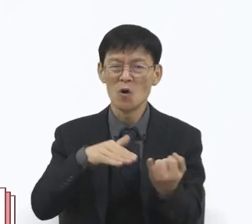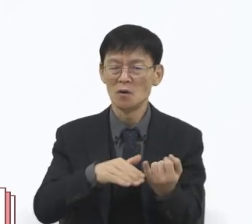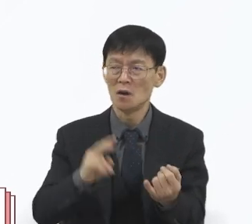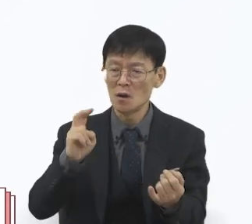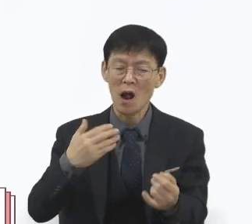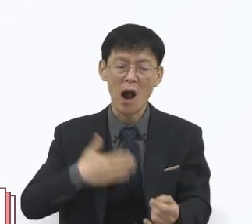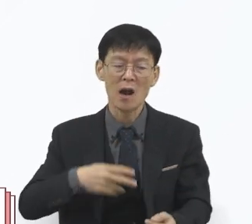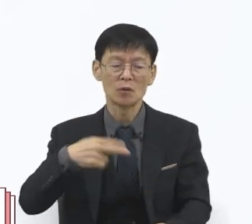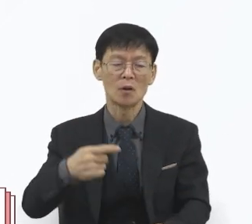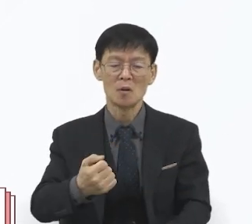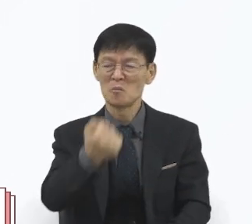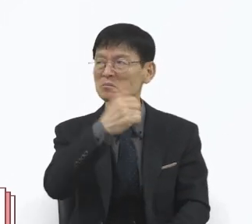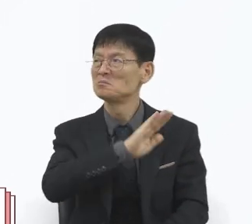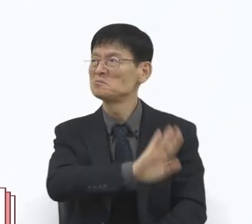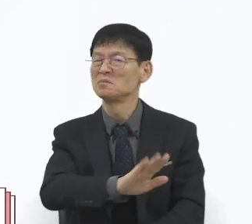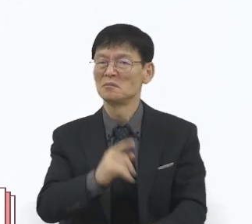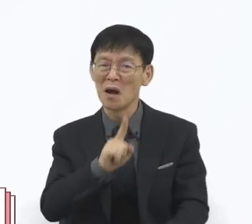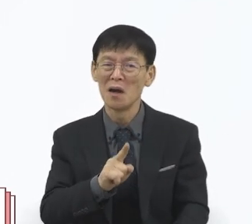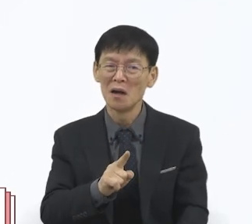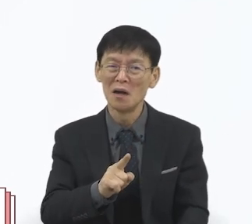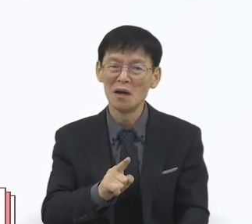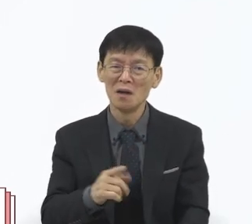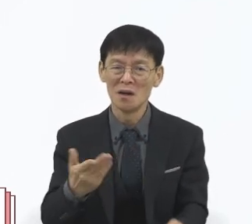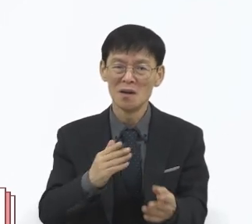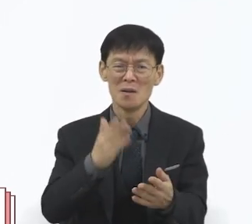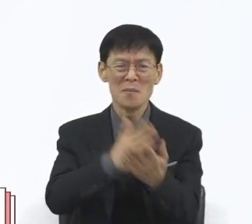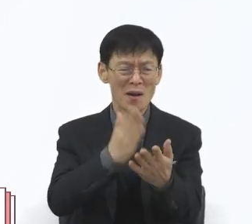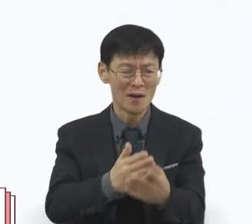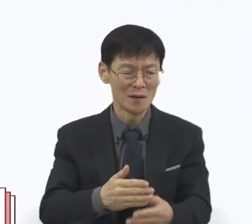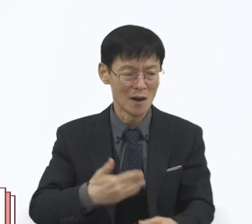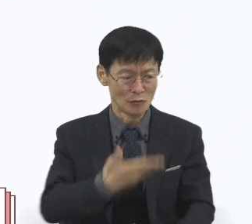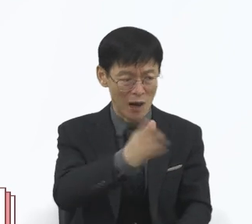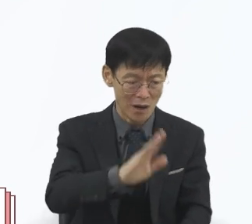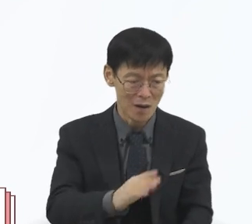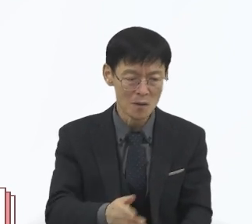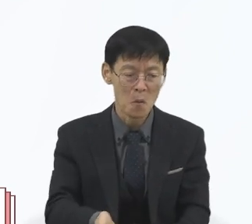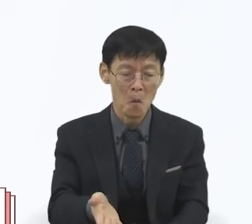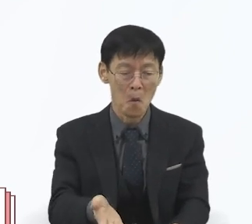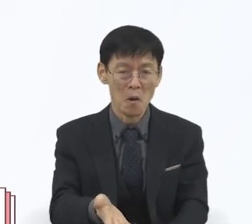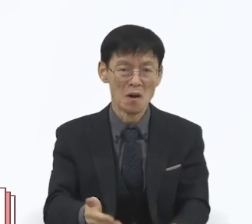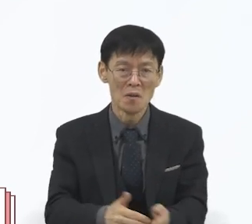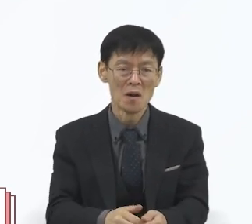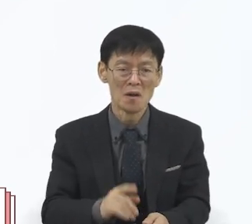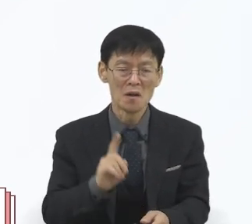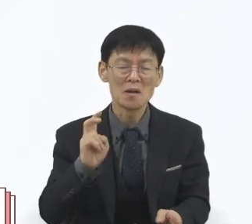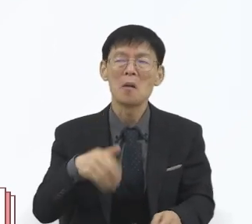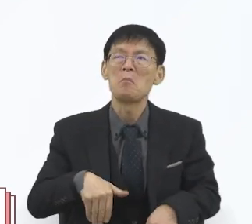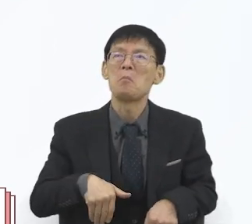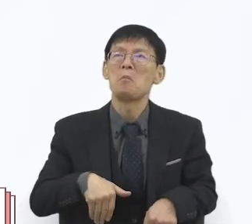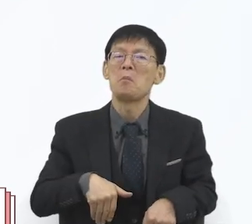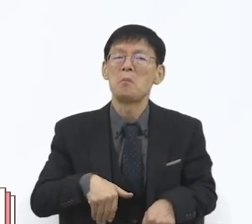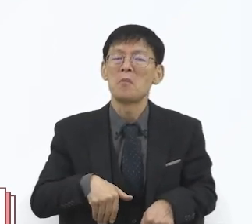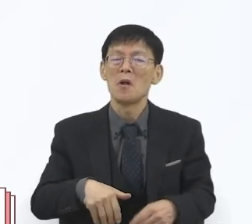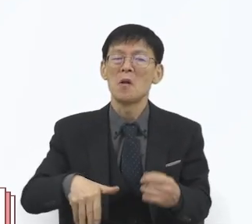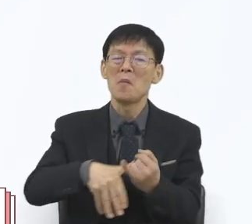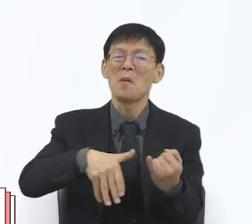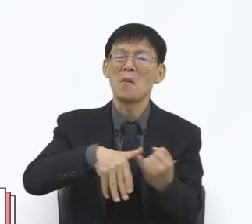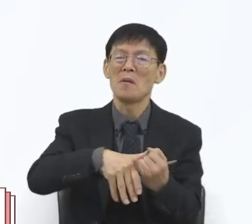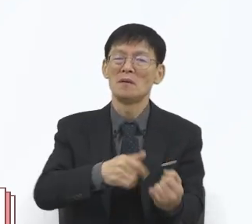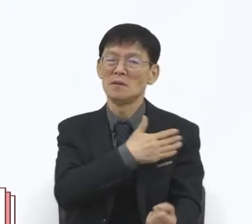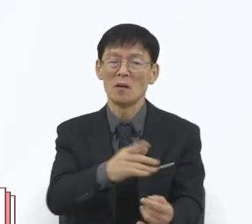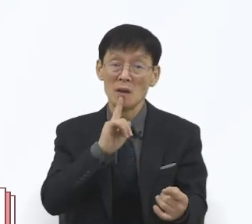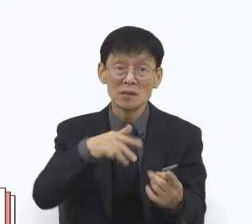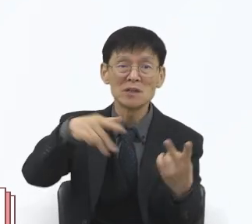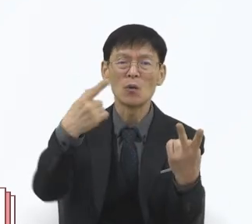있다는 걸 사업주가 알고 있으면서도 직원들에게 그러지 말라고 교육이나 경고를 하지 않는 경우도